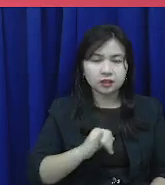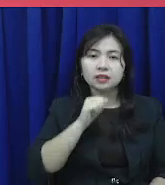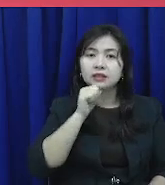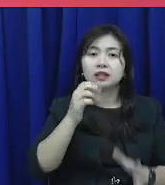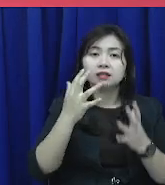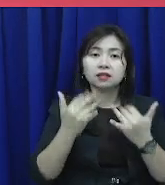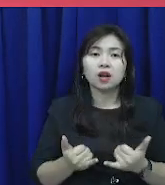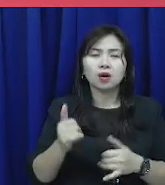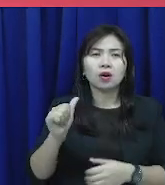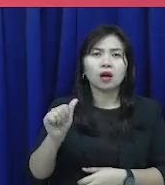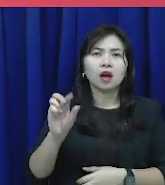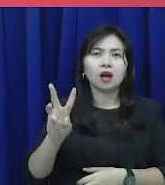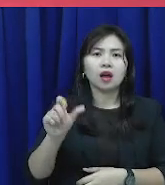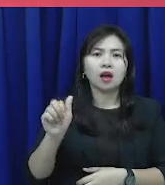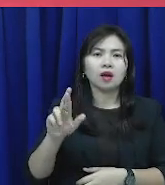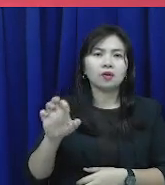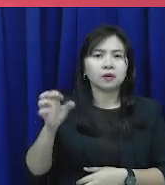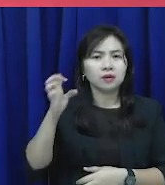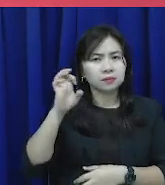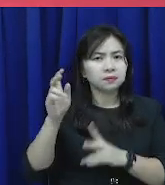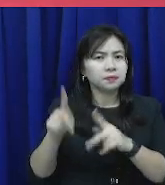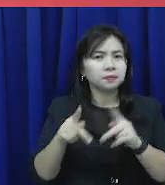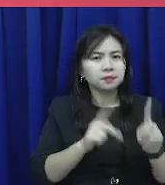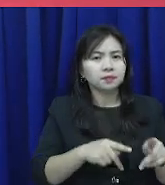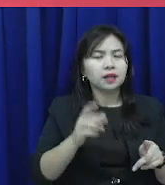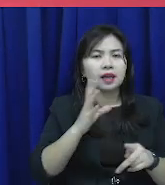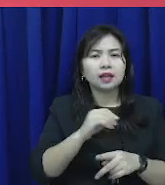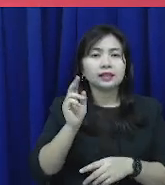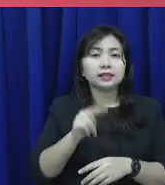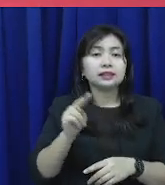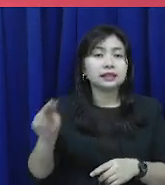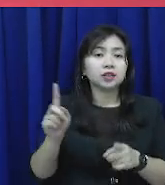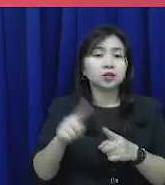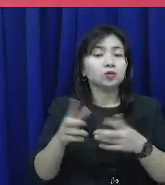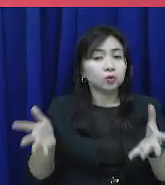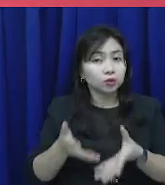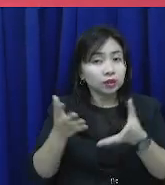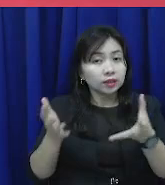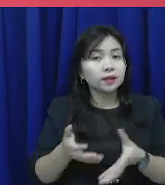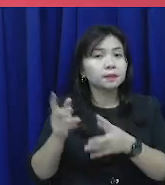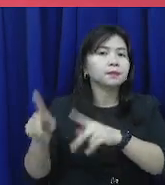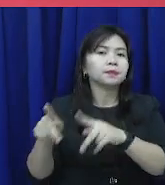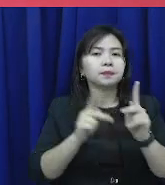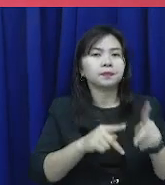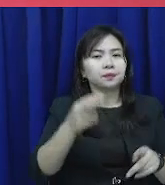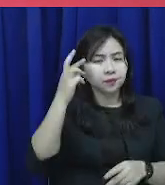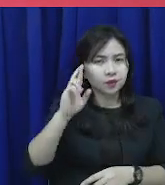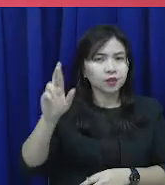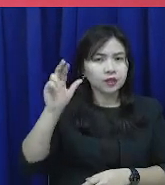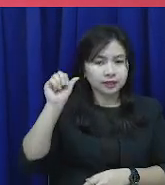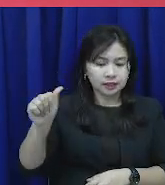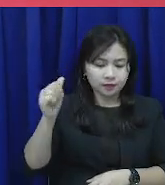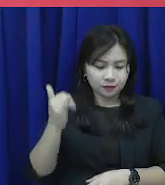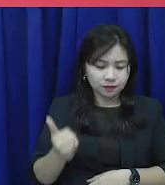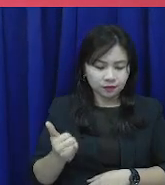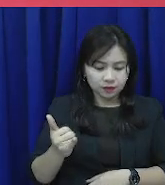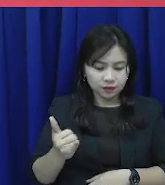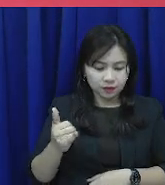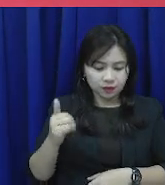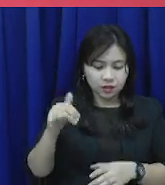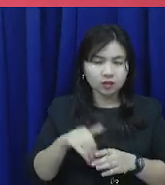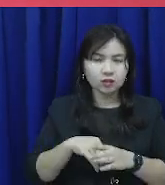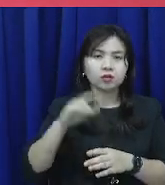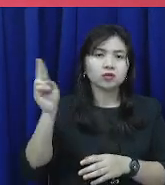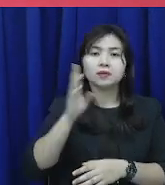aware na nagpi-prepare siya she needs to cultivate herself to prepare herself para sa paggamit sa